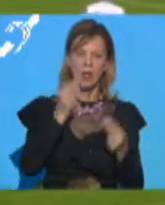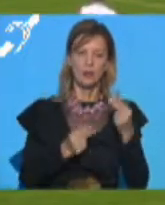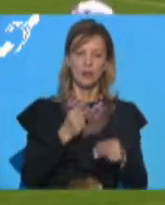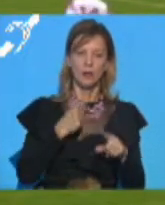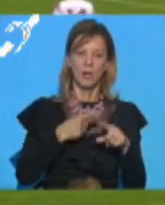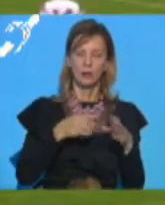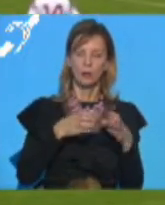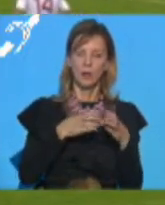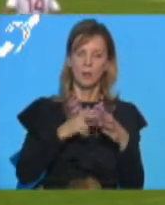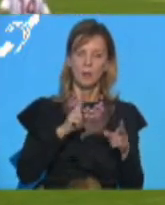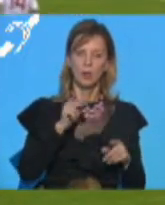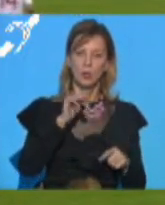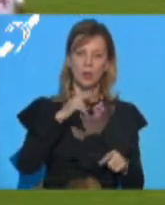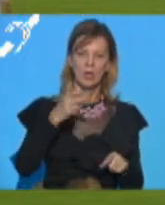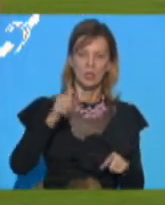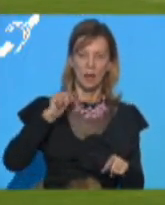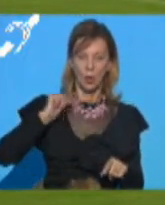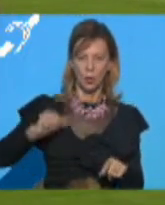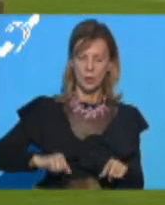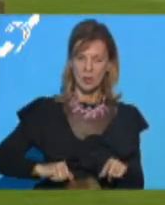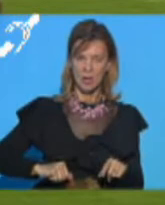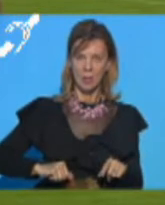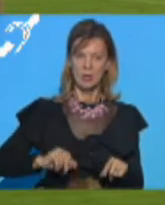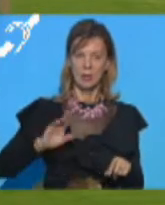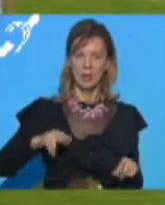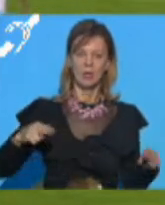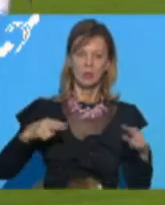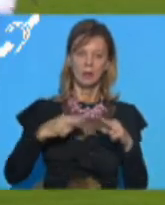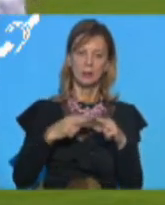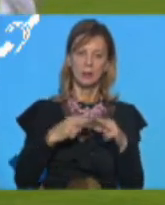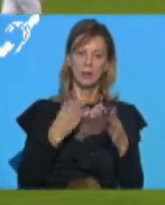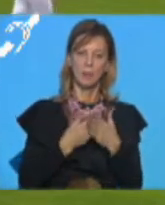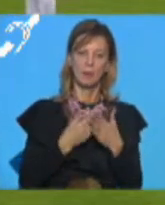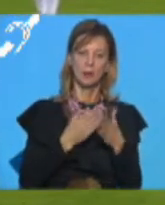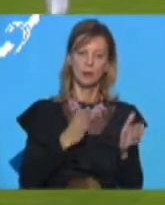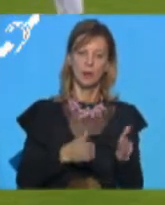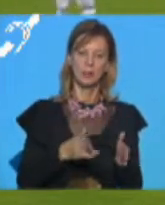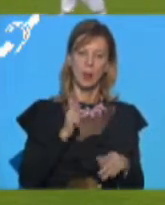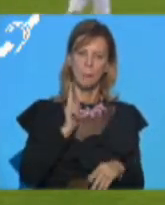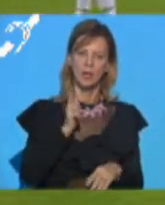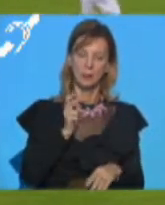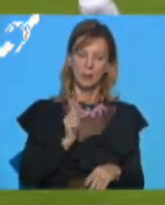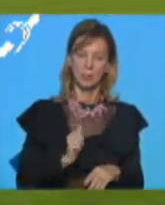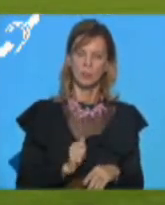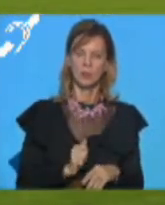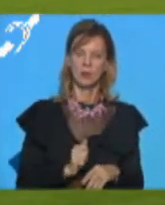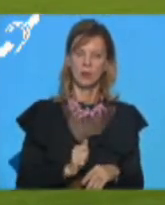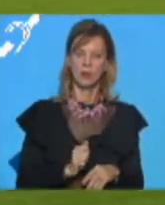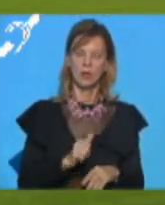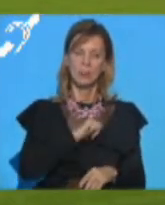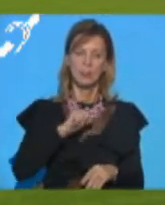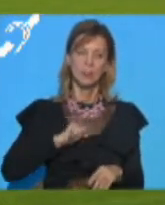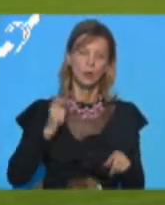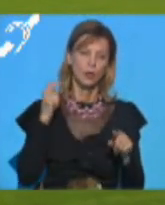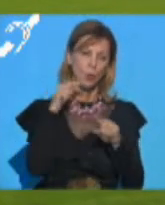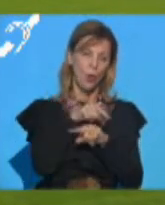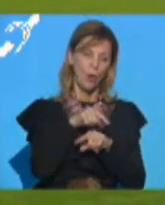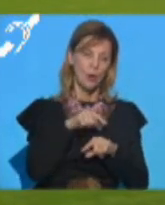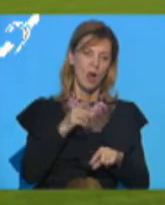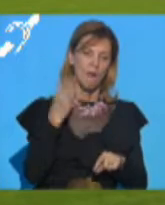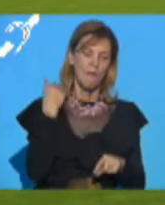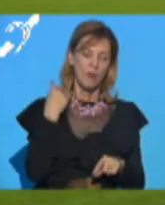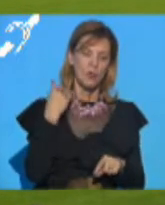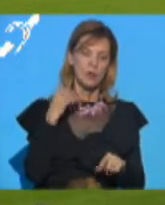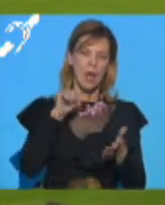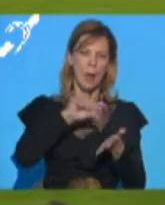echipă în partea a doua a clasamentului Ligii Secunde, în cadrul întâlnirii contând pentru etapa cu numărul 13. Singurul gol al partidei a fost